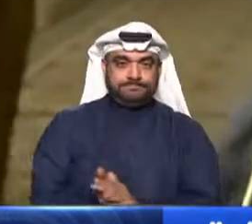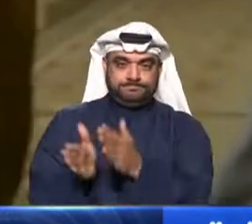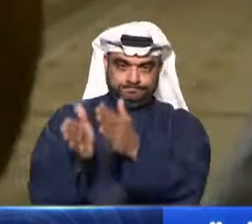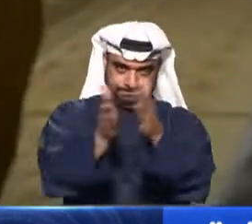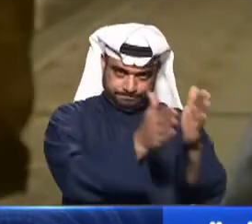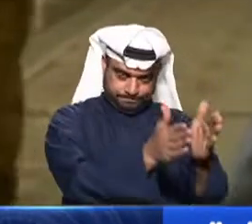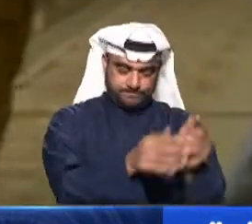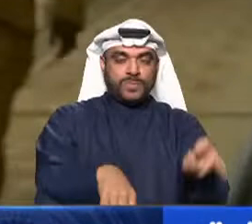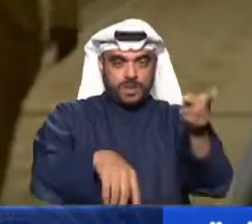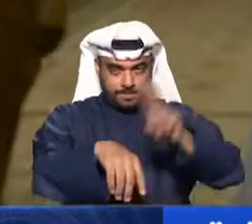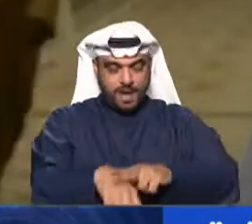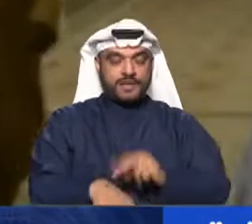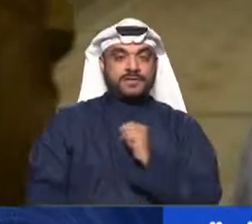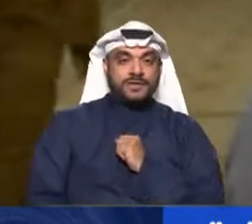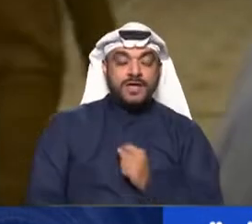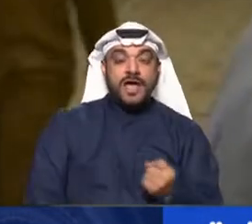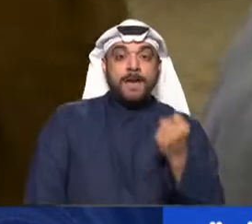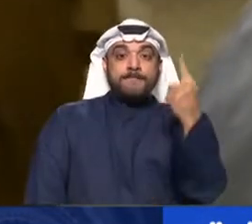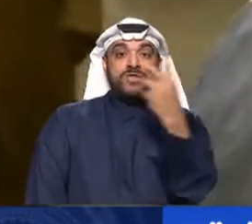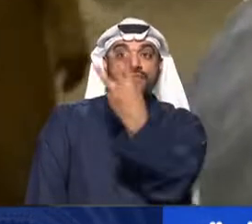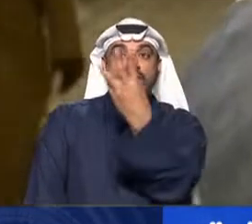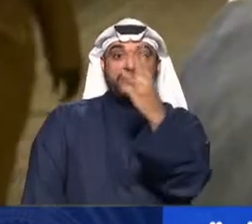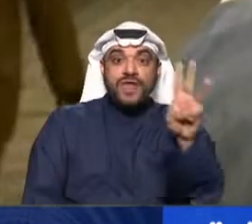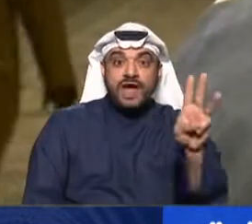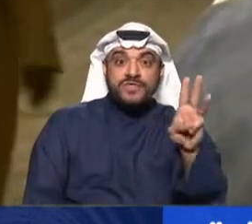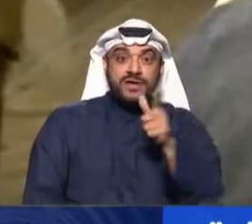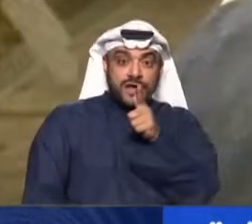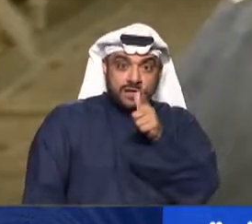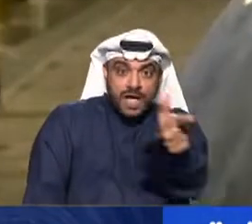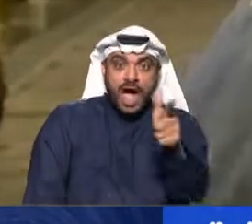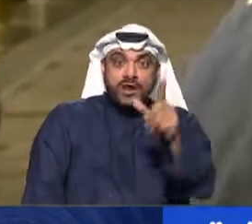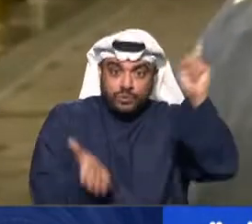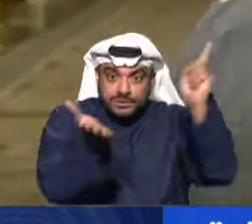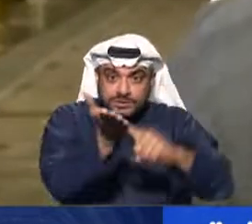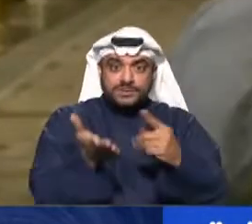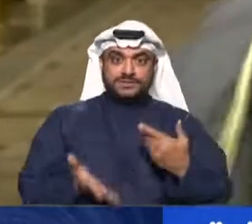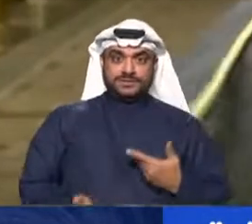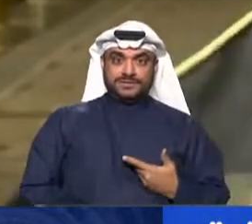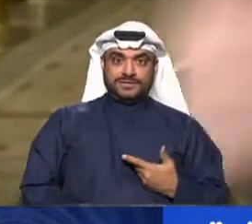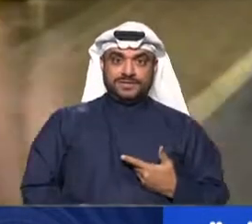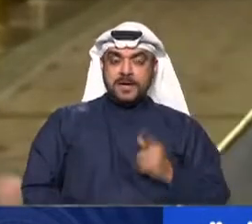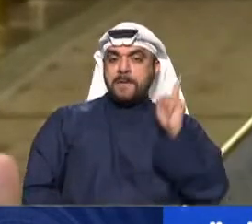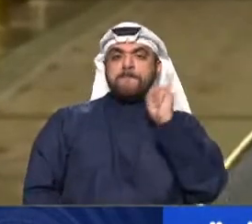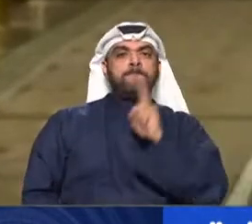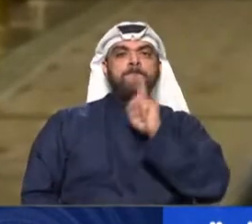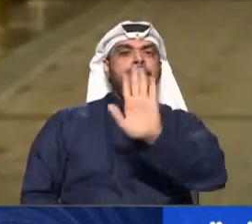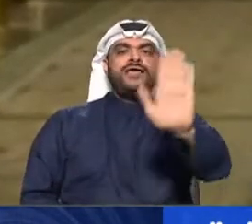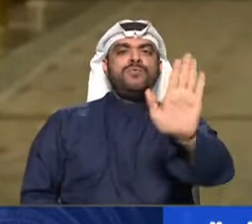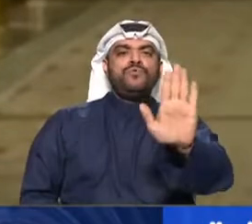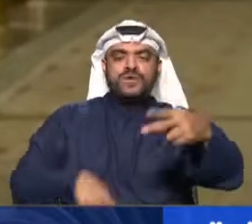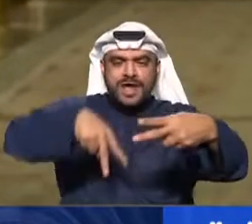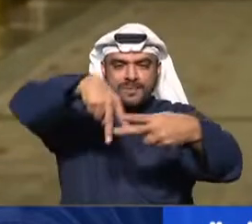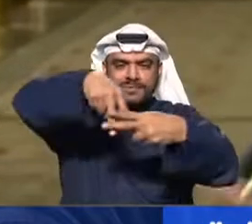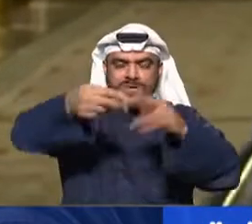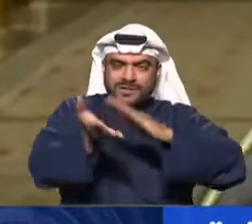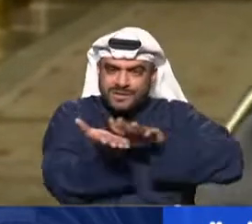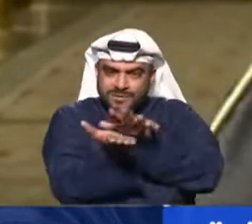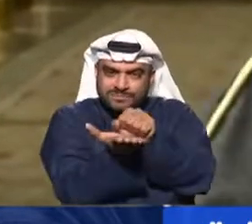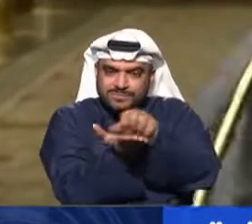الكونغرس الأمريكي تحركت الدماء في عروقهم، و133 طبعا هم أكثر من ذلك من وقع